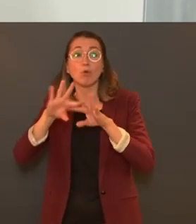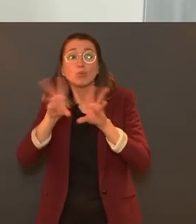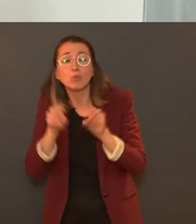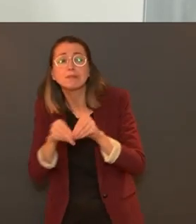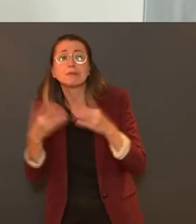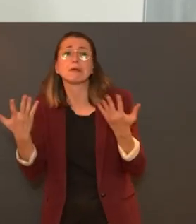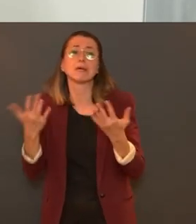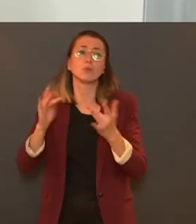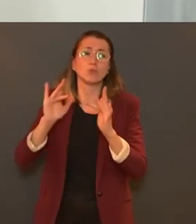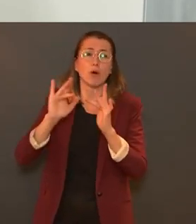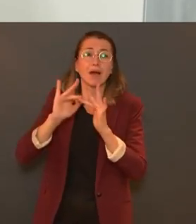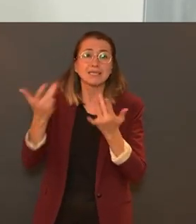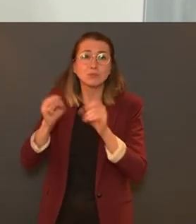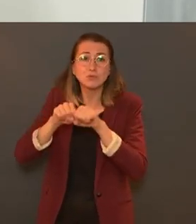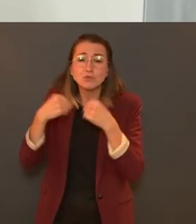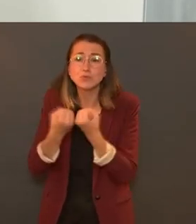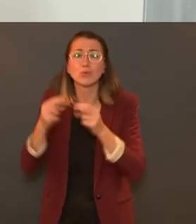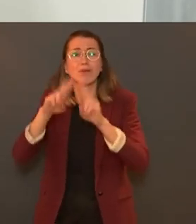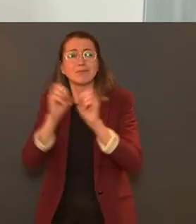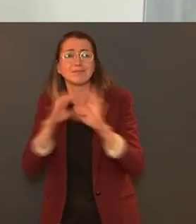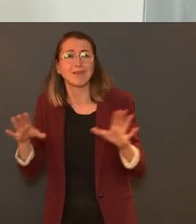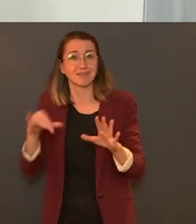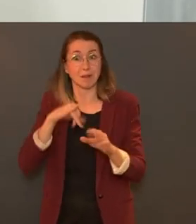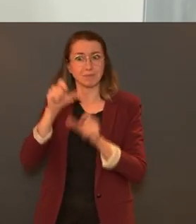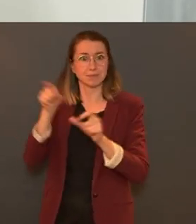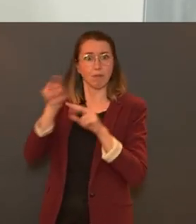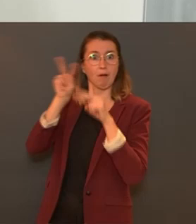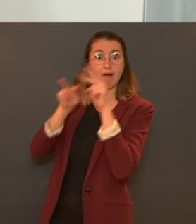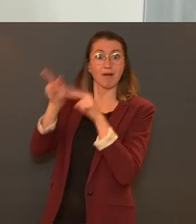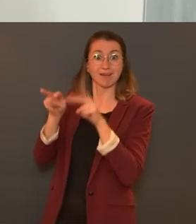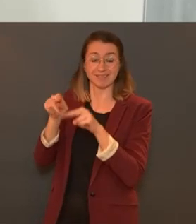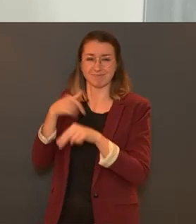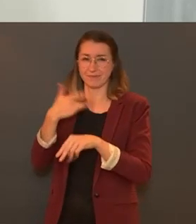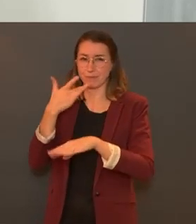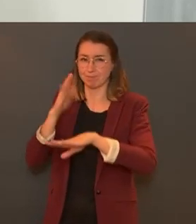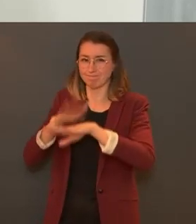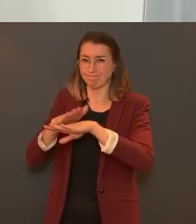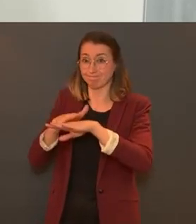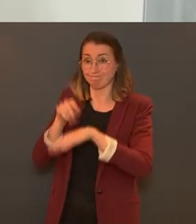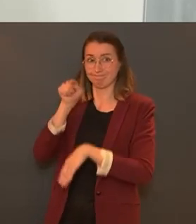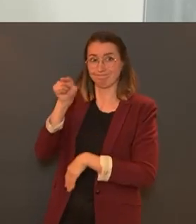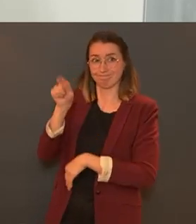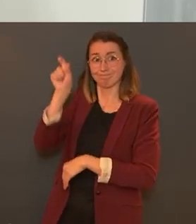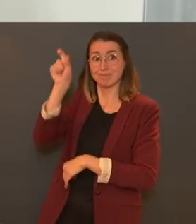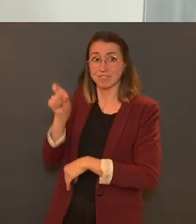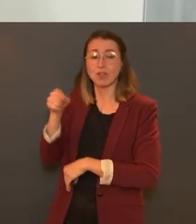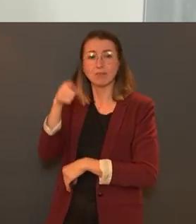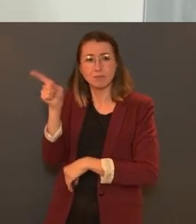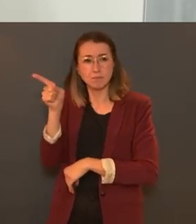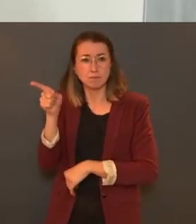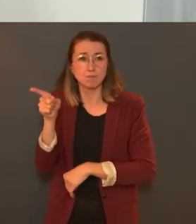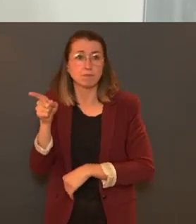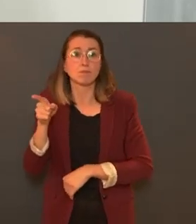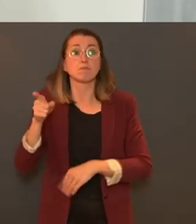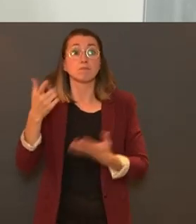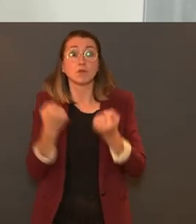médias. Nous ne demandons évidemment pas un soutien inconditionnel aux décisions qui sont prises, parce que le débat contradictoire est sain dans une